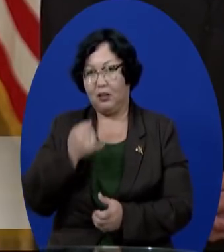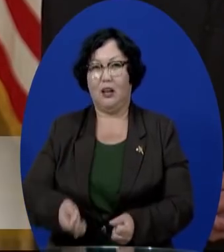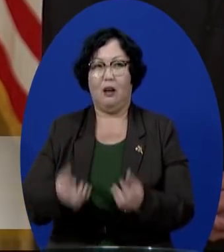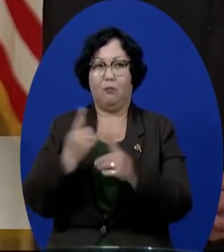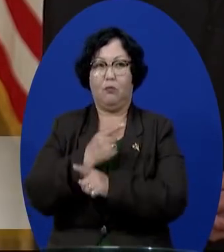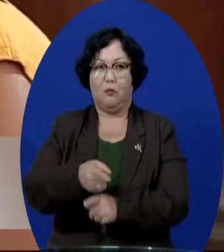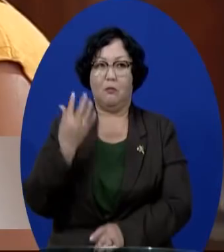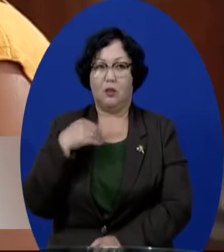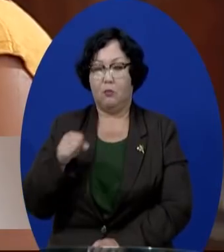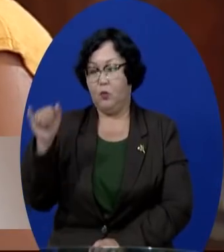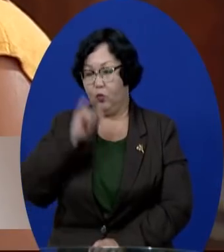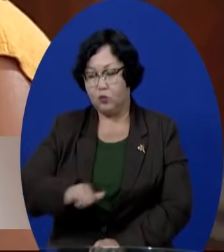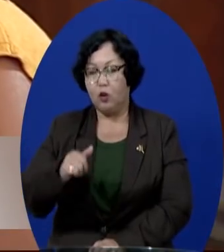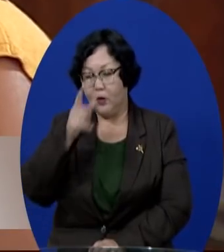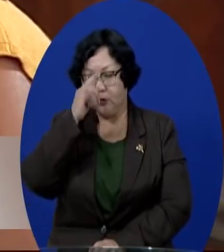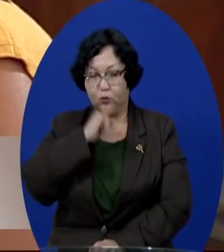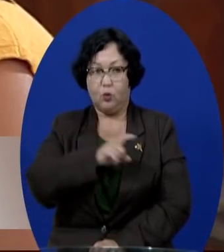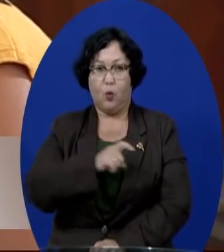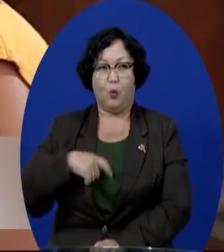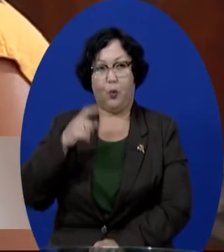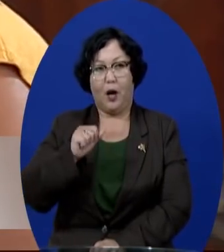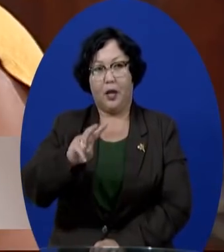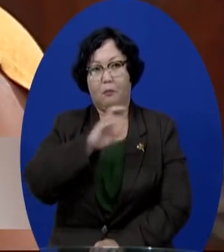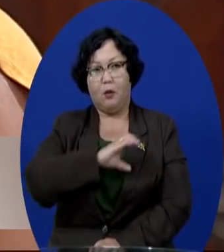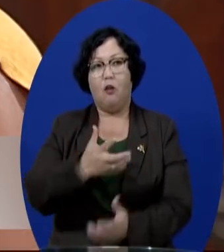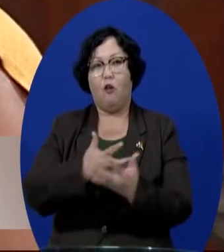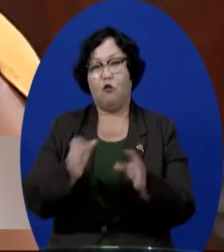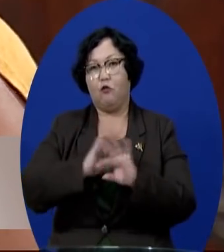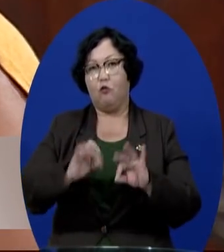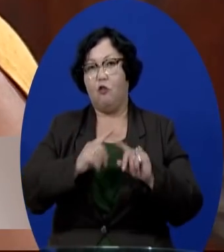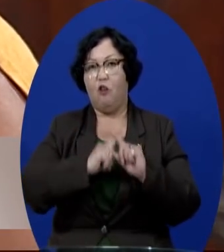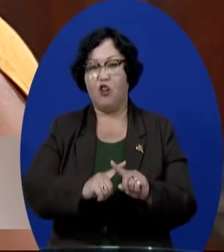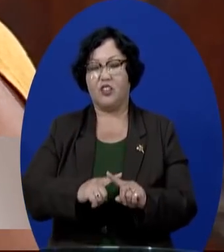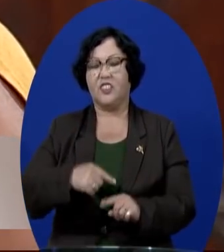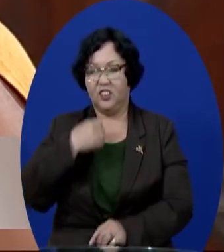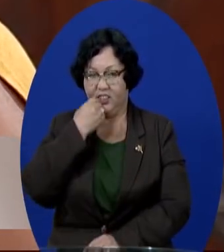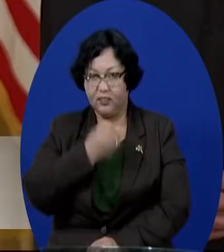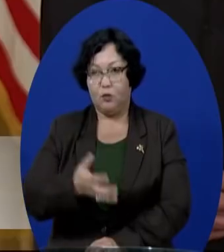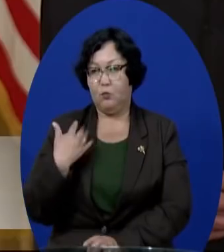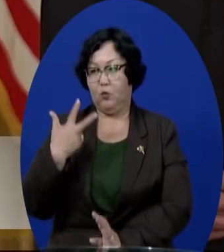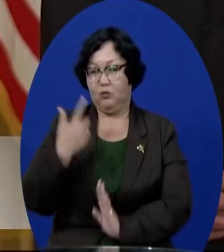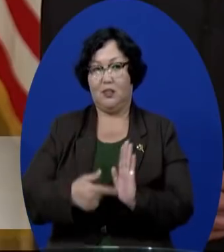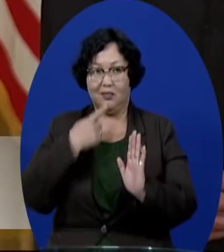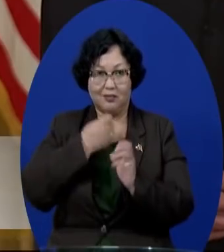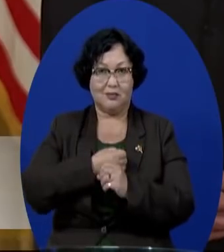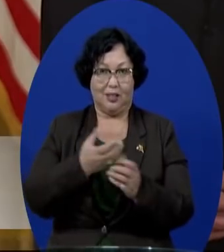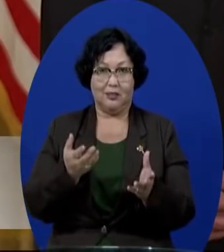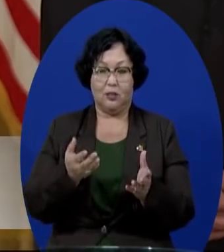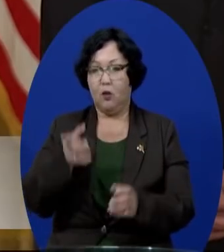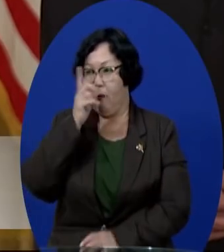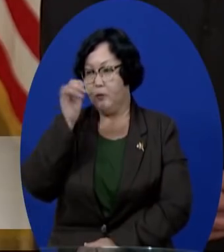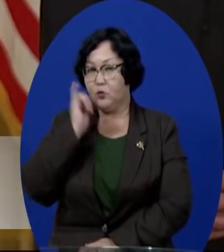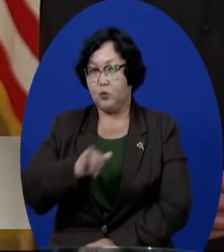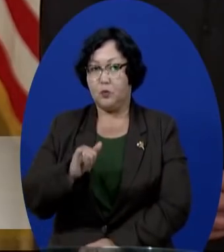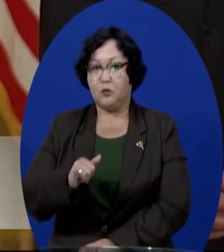авга асуудлаар Оросын хувь хүн аж ахуйн нэгжүүдэд олон талын хориг тавина гэдгээ энэ оны 3-р сард зарлаж байсан. Харин Оросын холбооны